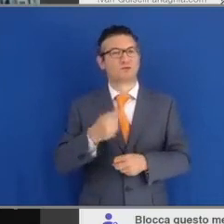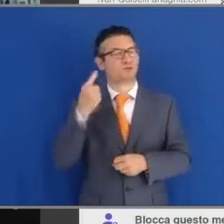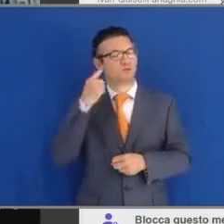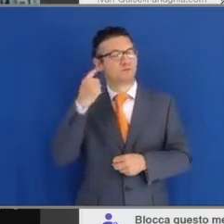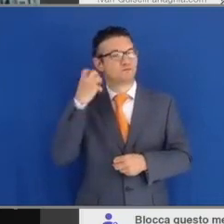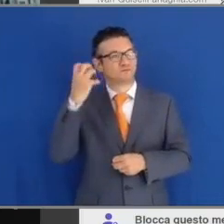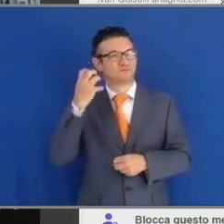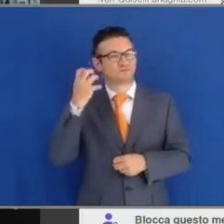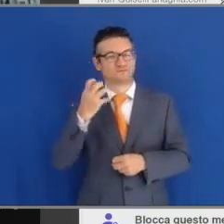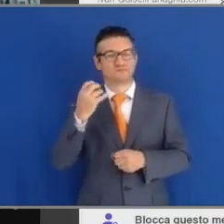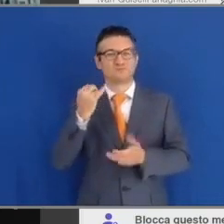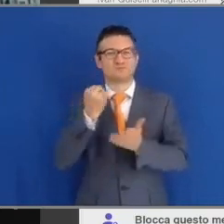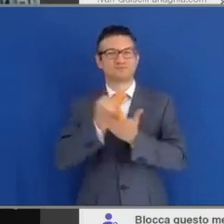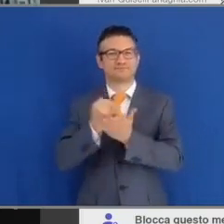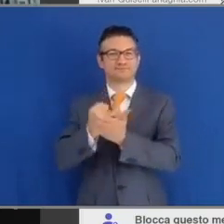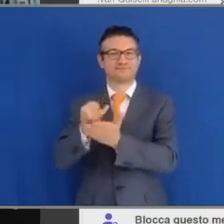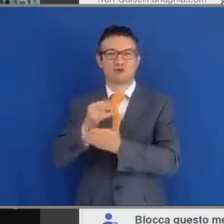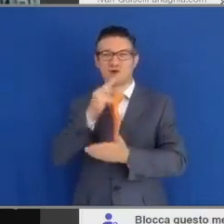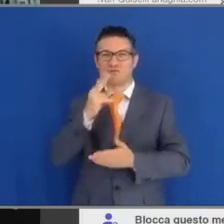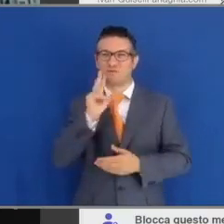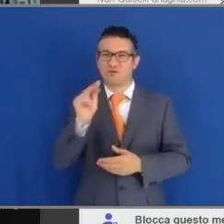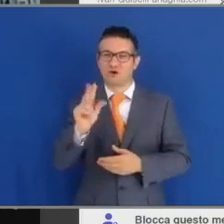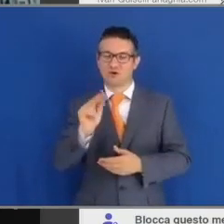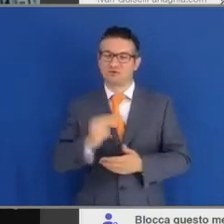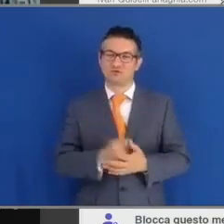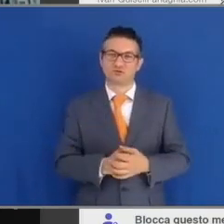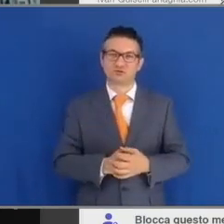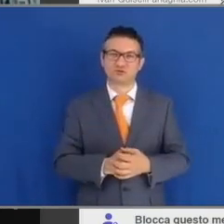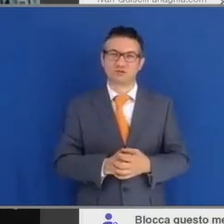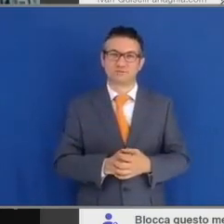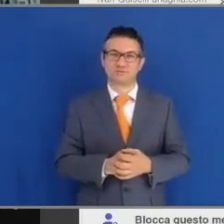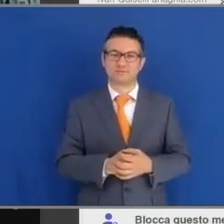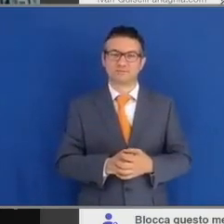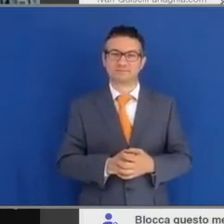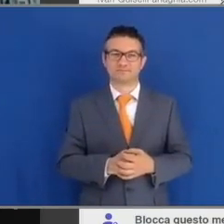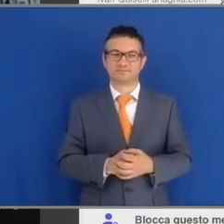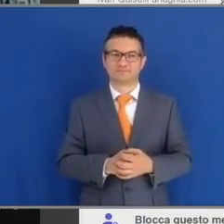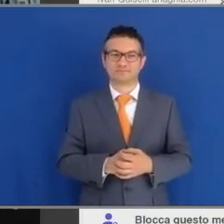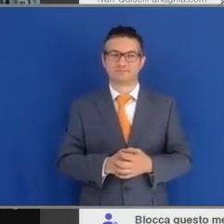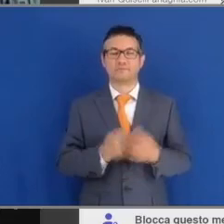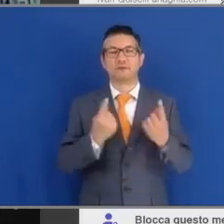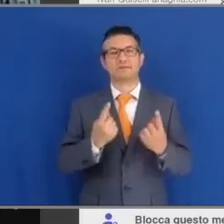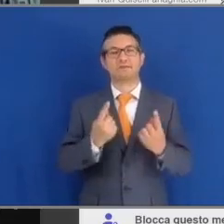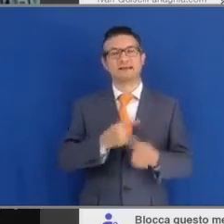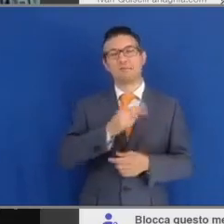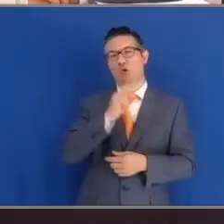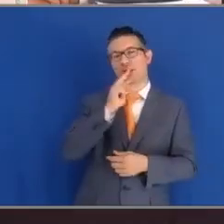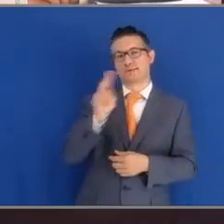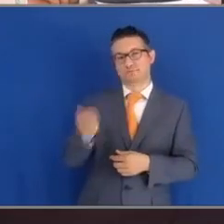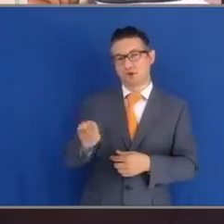ripartire la normale attività che riguarda altri tipi di patologie, altri tipi di reparti?